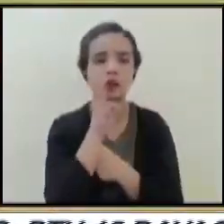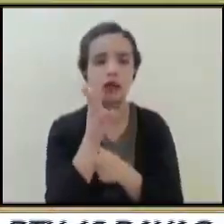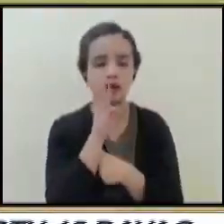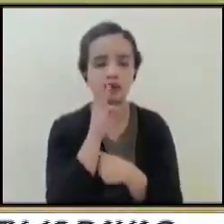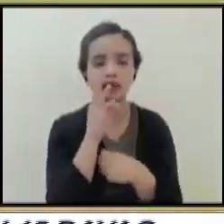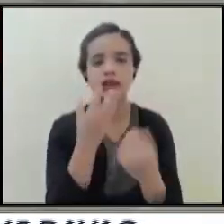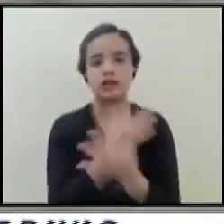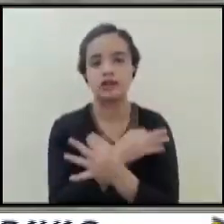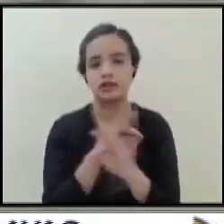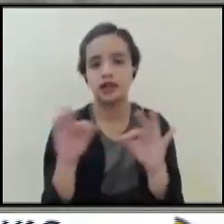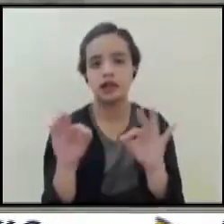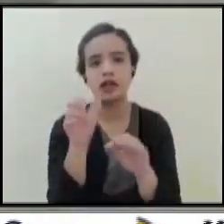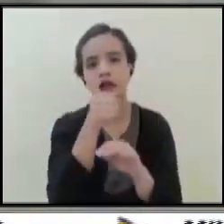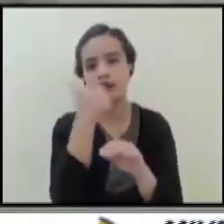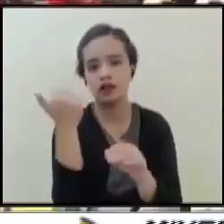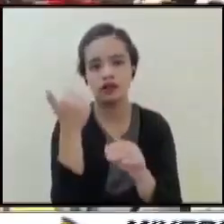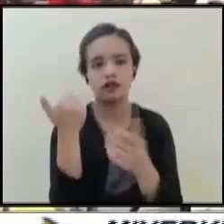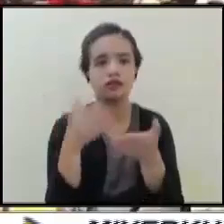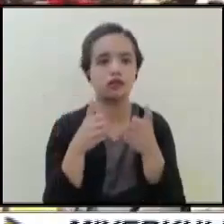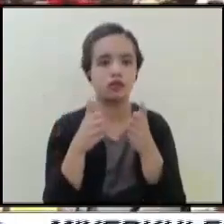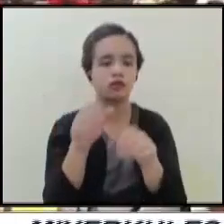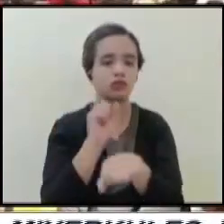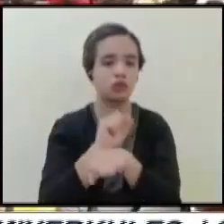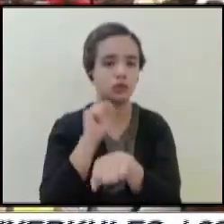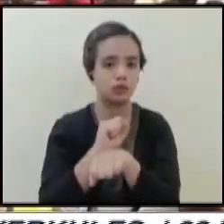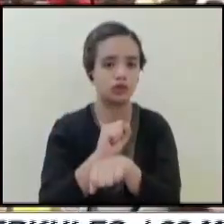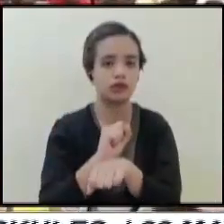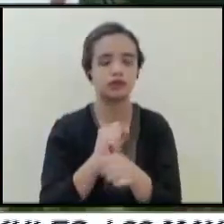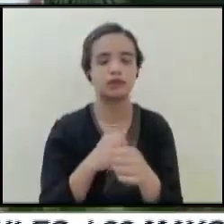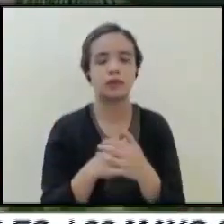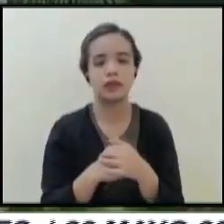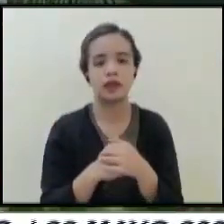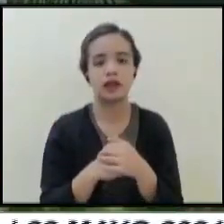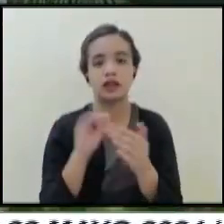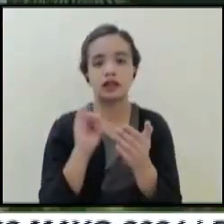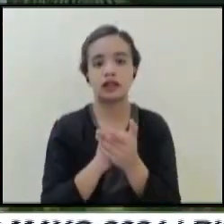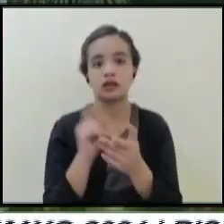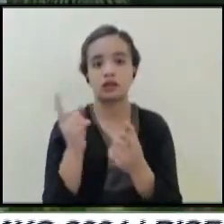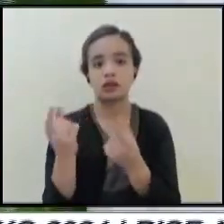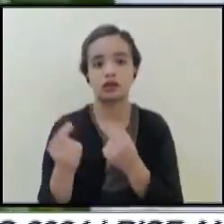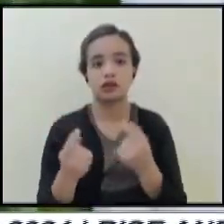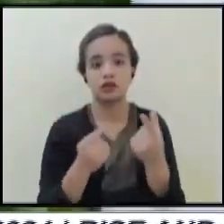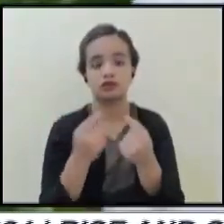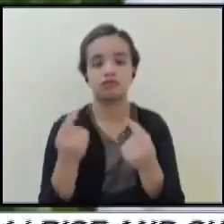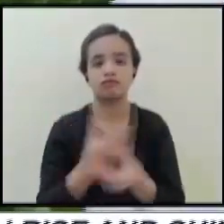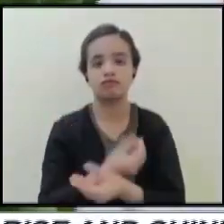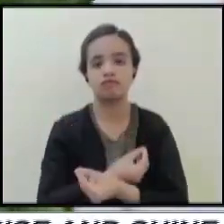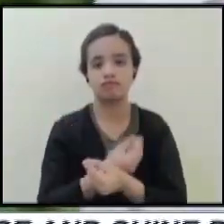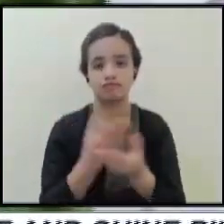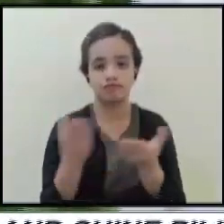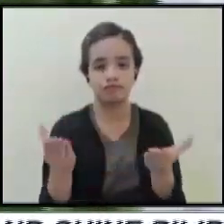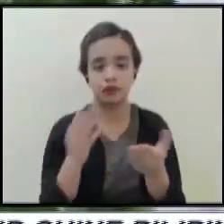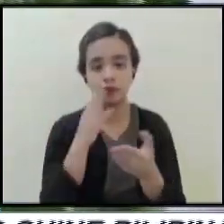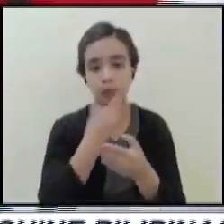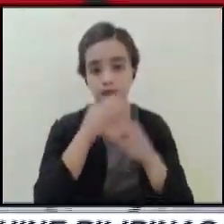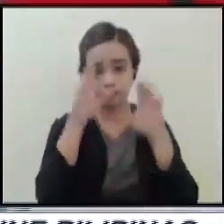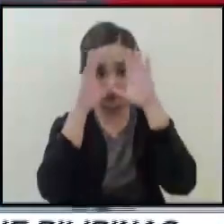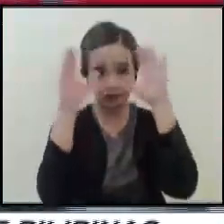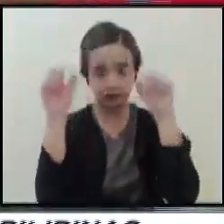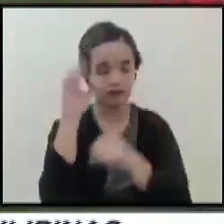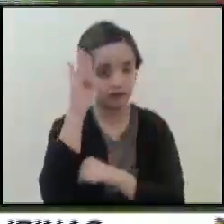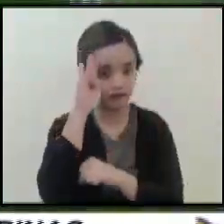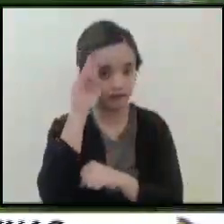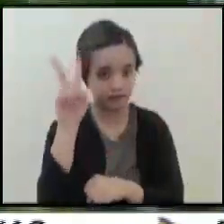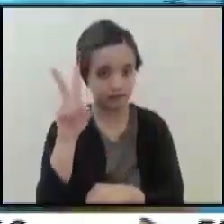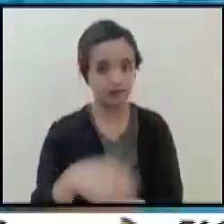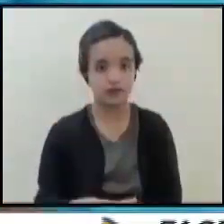buhay sa mga magsasaka at mangingisda. Kasabay ito ng isinasagawang distribusyon ni Pangulong Ferdinand R. Marcos Jr. ng